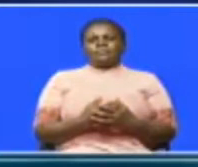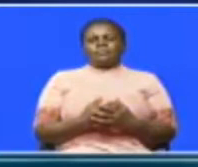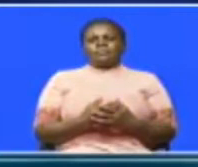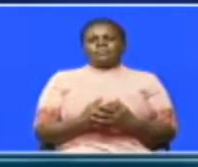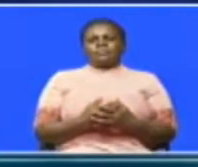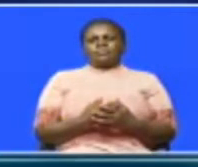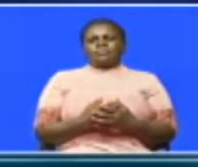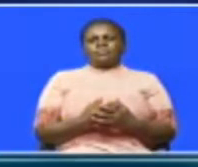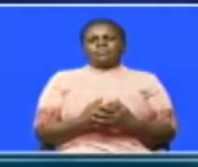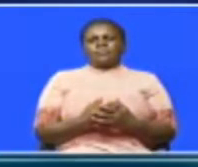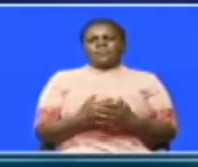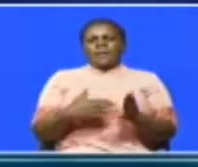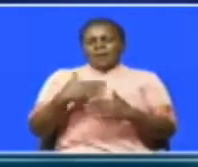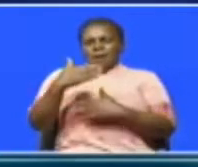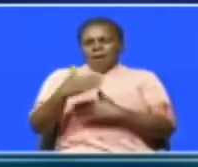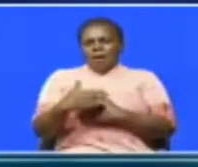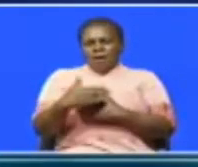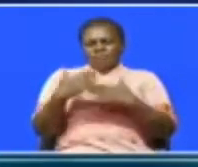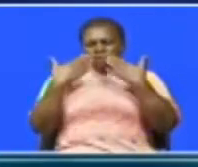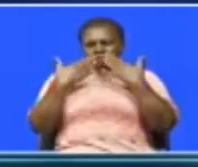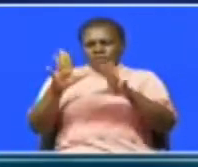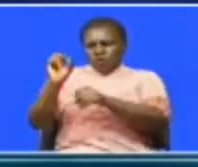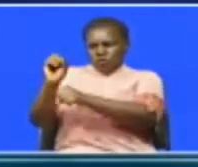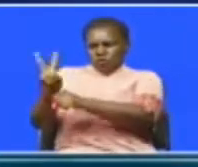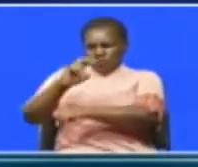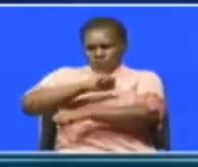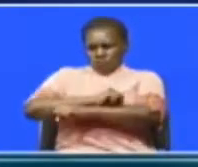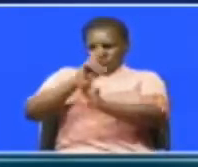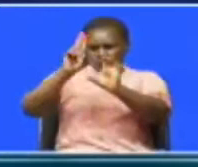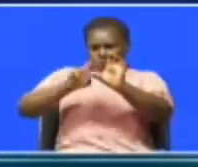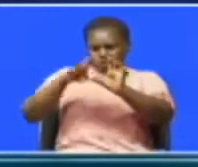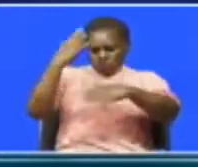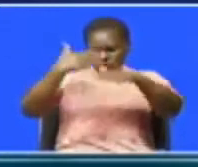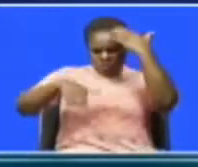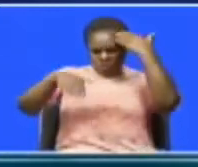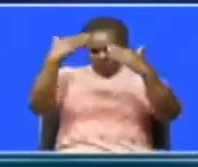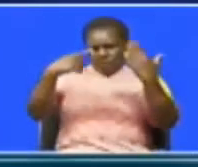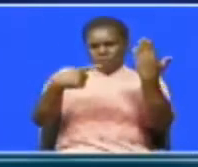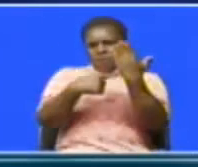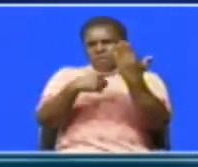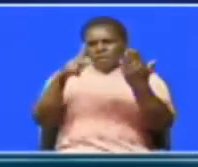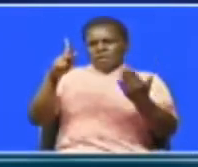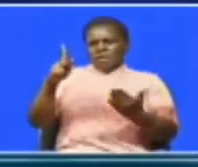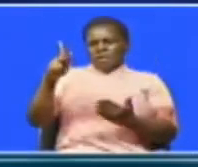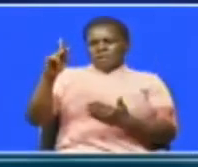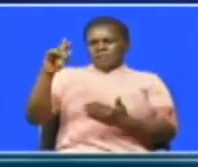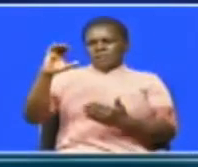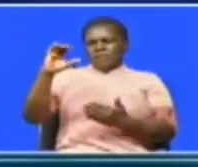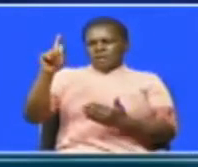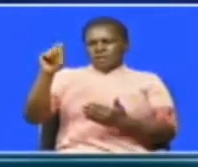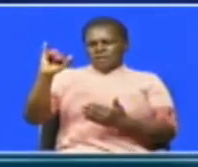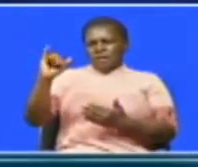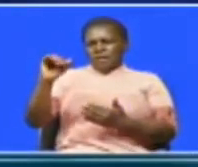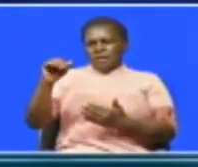devastating. Baada ya kutimiza masomo ya shule ya upili, alijiunga na chuo kikuu cha mafunzo cha KCITI kabla